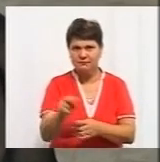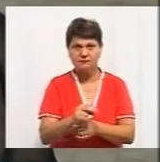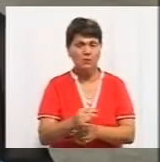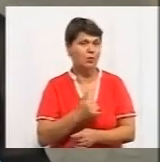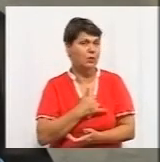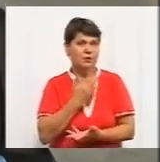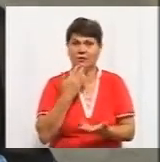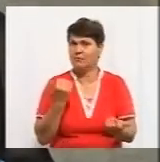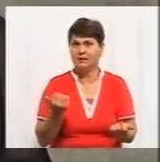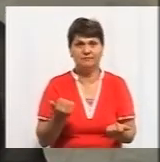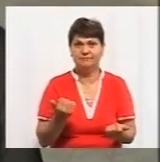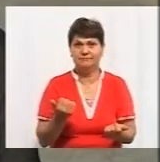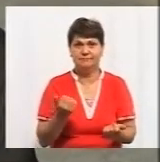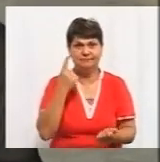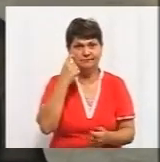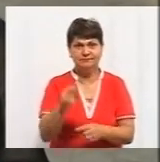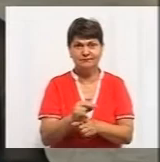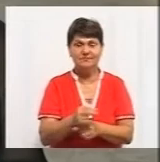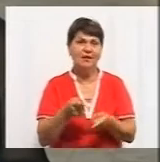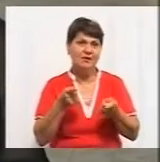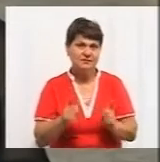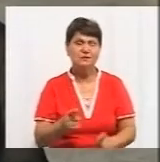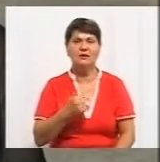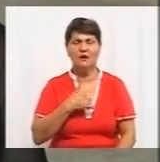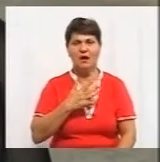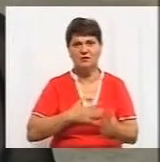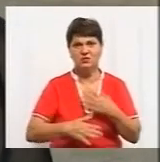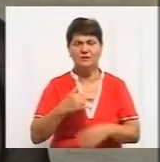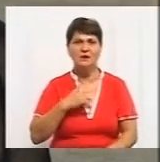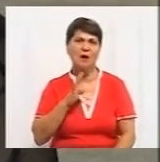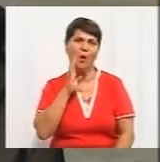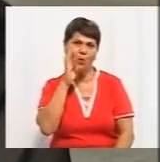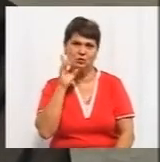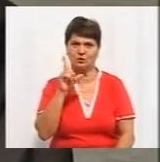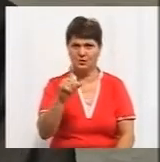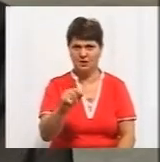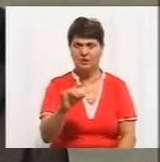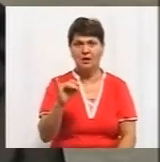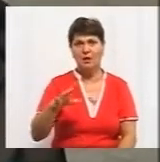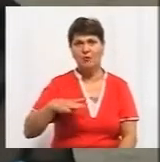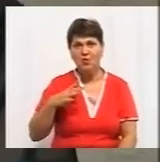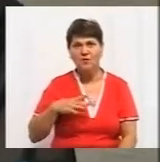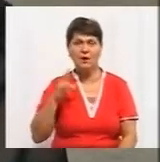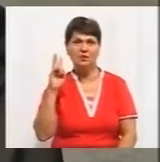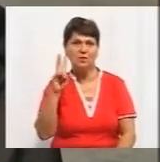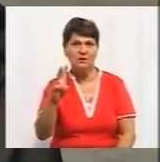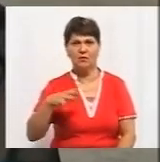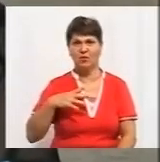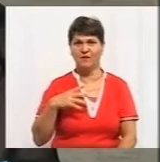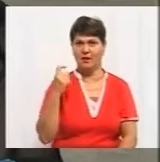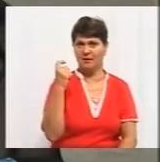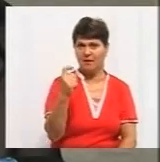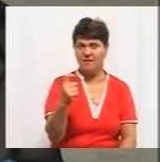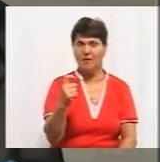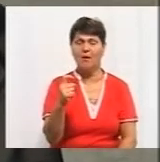мене немає нарікань. Дійсно, я задоволена. Я їду вранці і буває тролейбусом, буває трамваєм, так